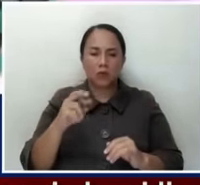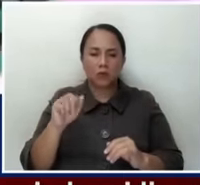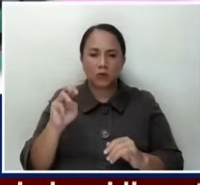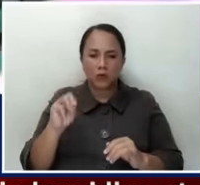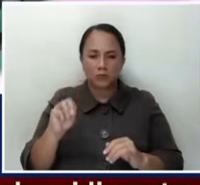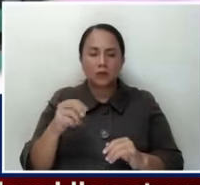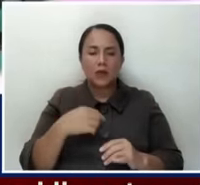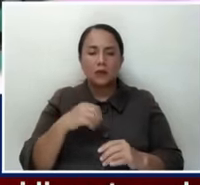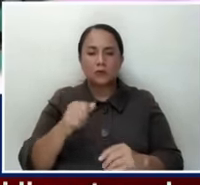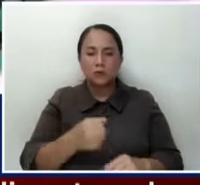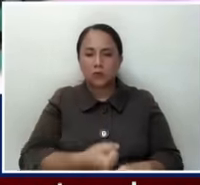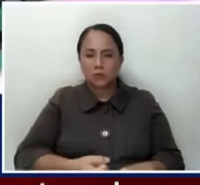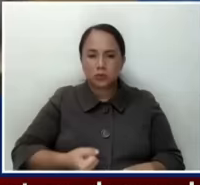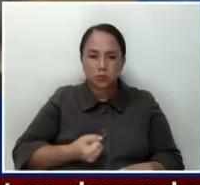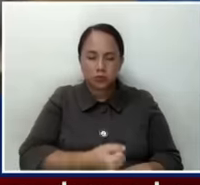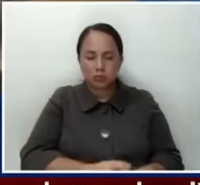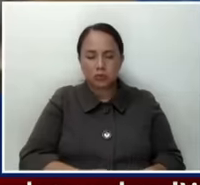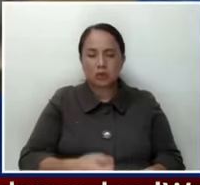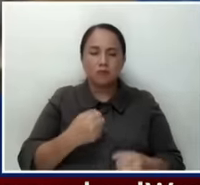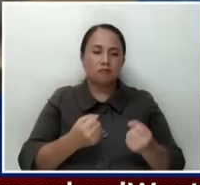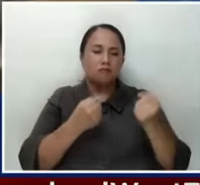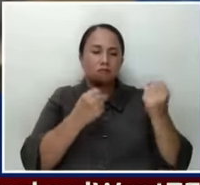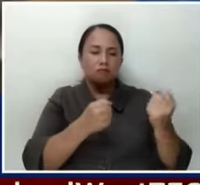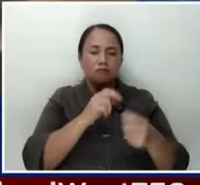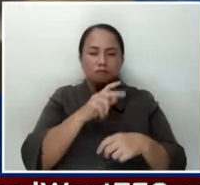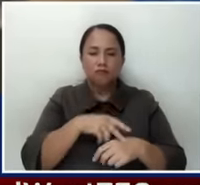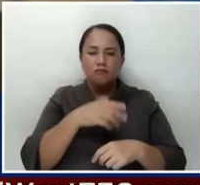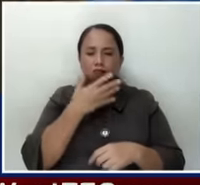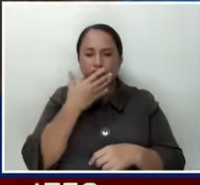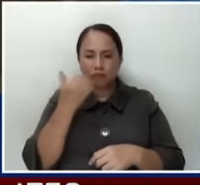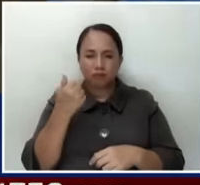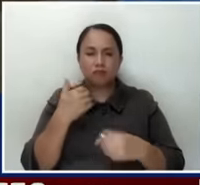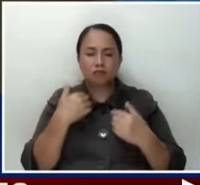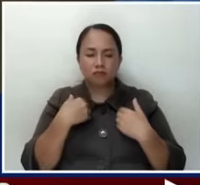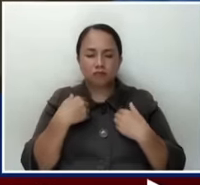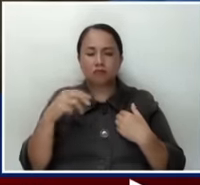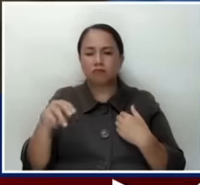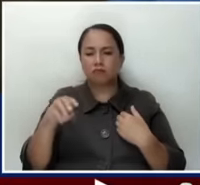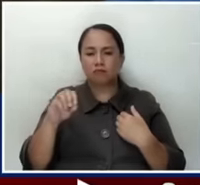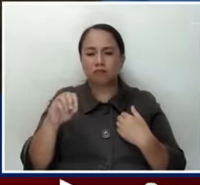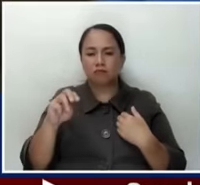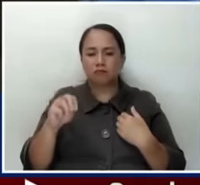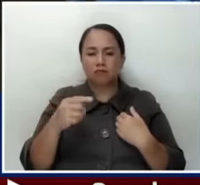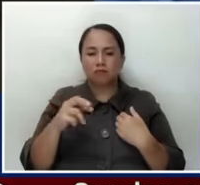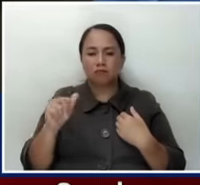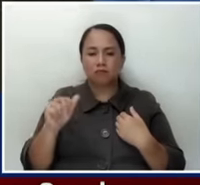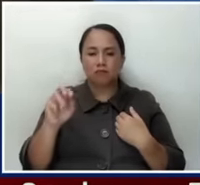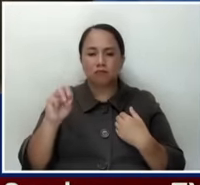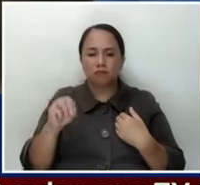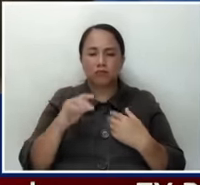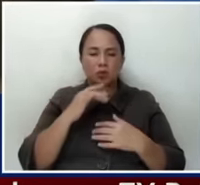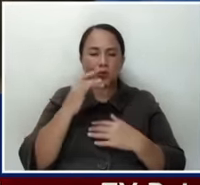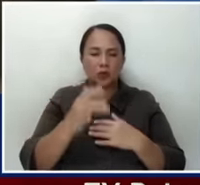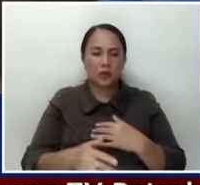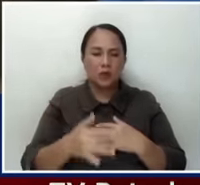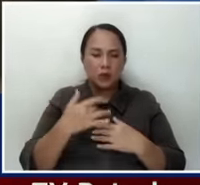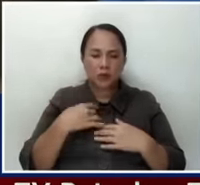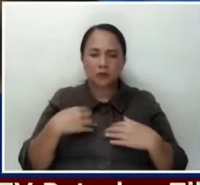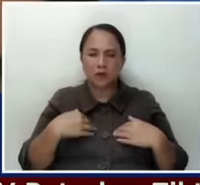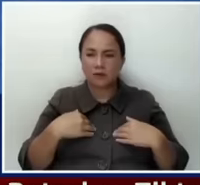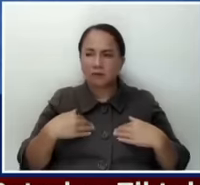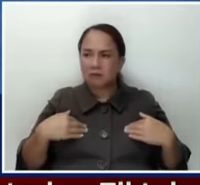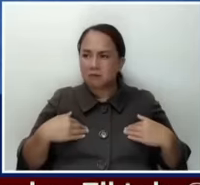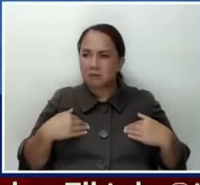Ang payo ni Marlene sa mga kapwa babae, mas maiging magpamamogram ng maaga kapag may nakapang bukol sa